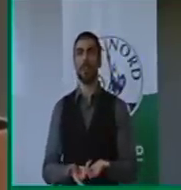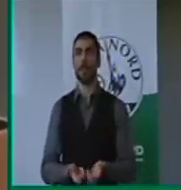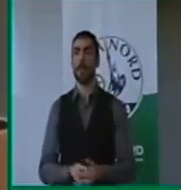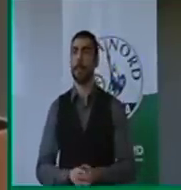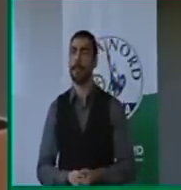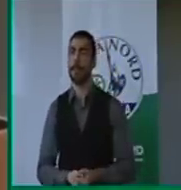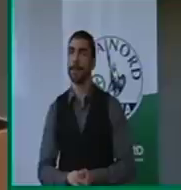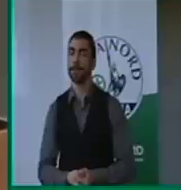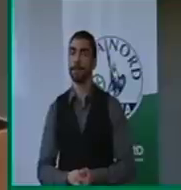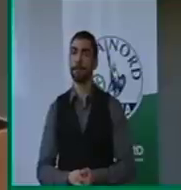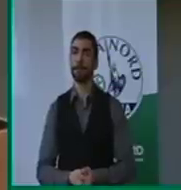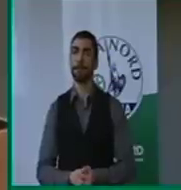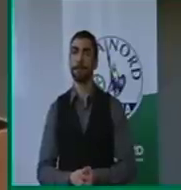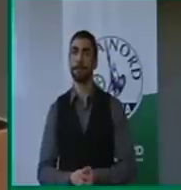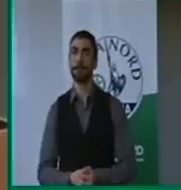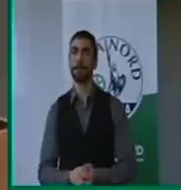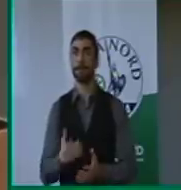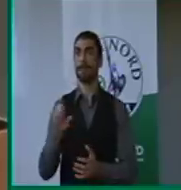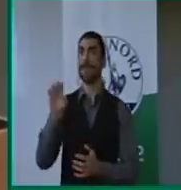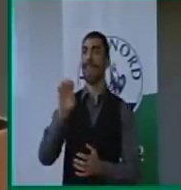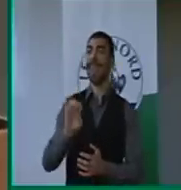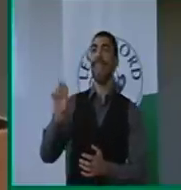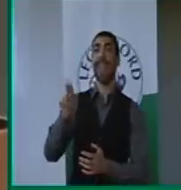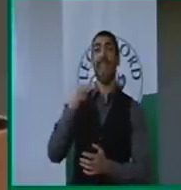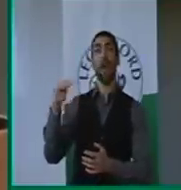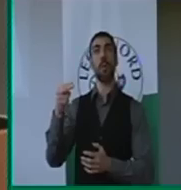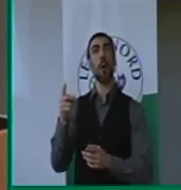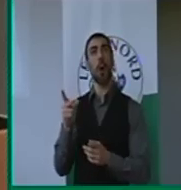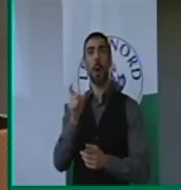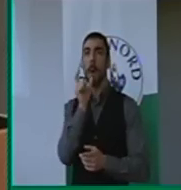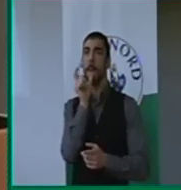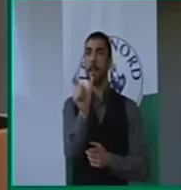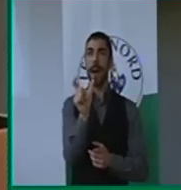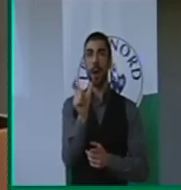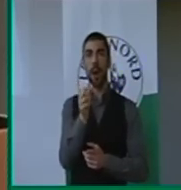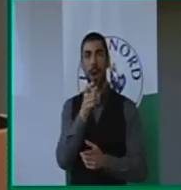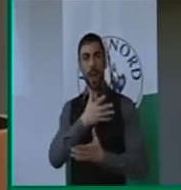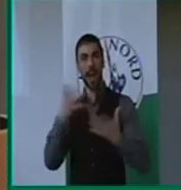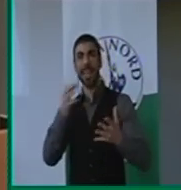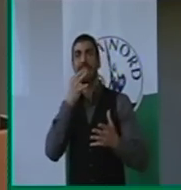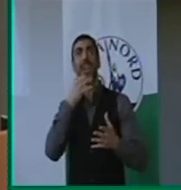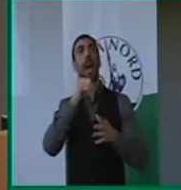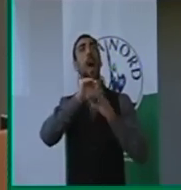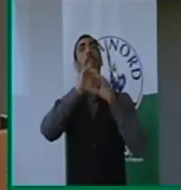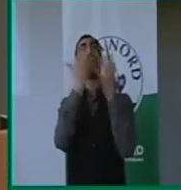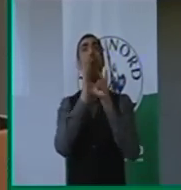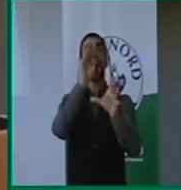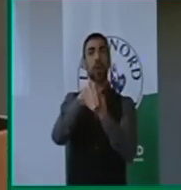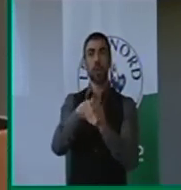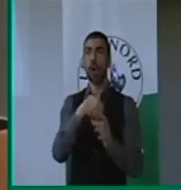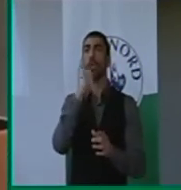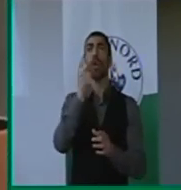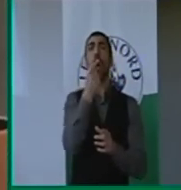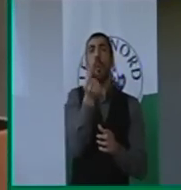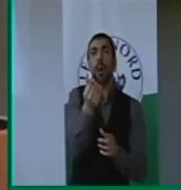cambiata ora euro è una parola grande comprende un mondo non è solo una moneta Ma è una serie di